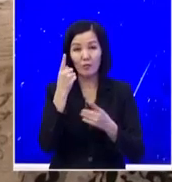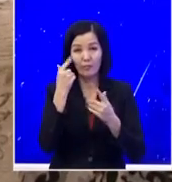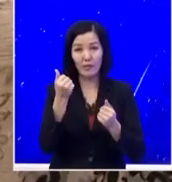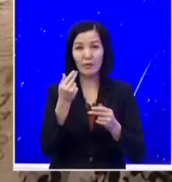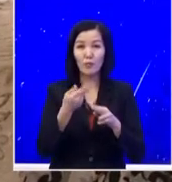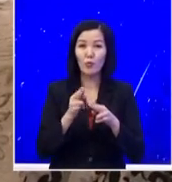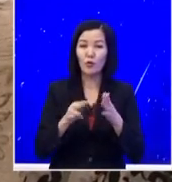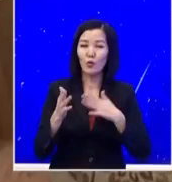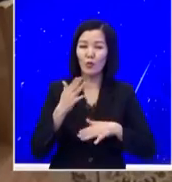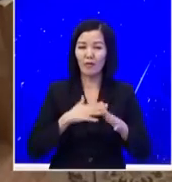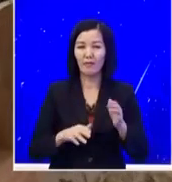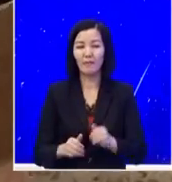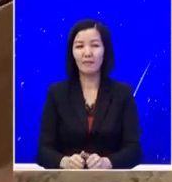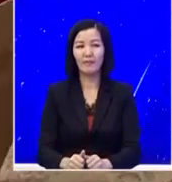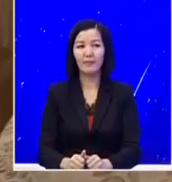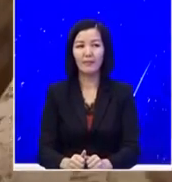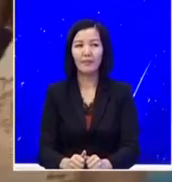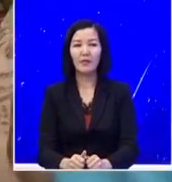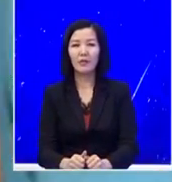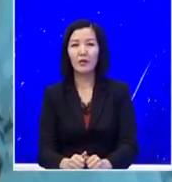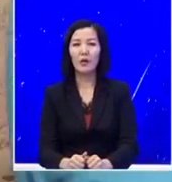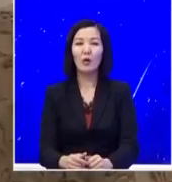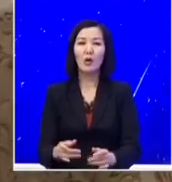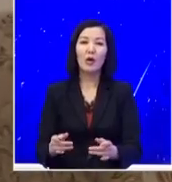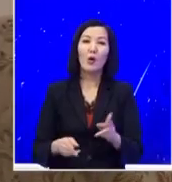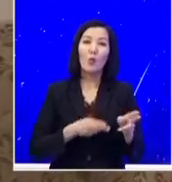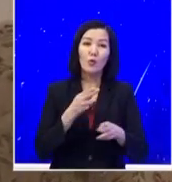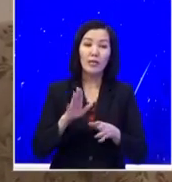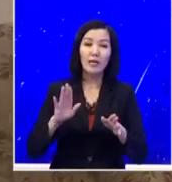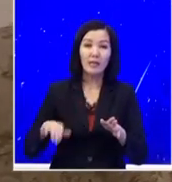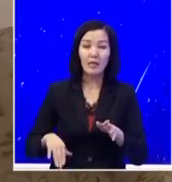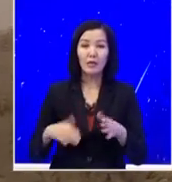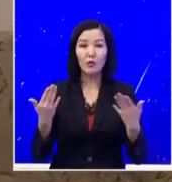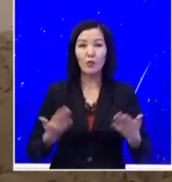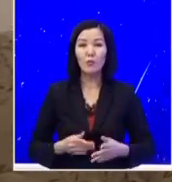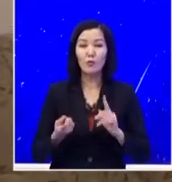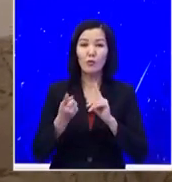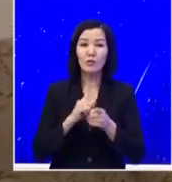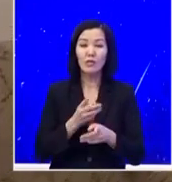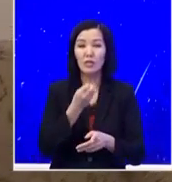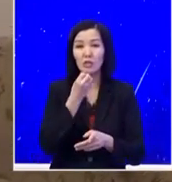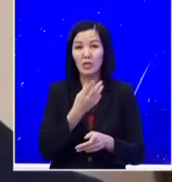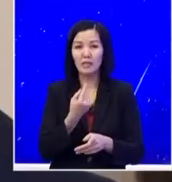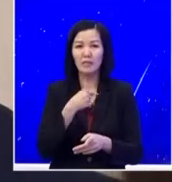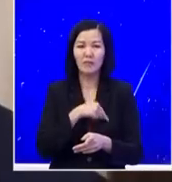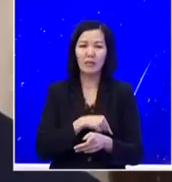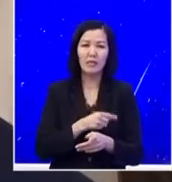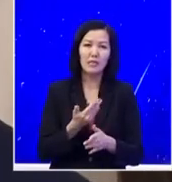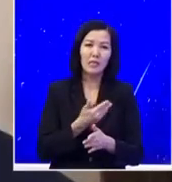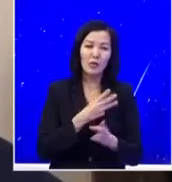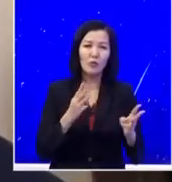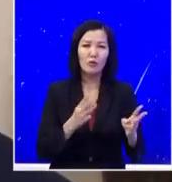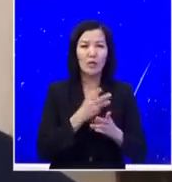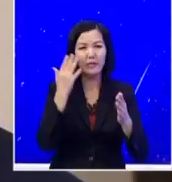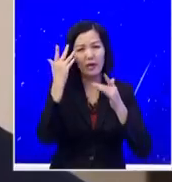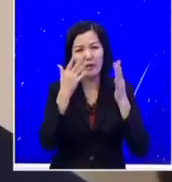Өте қуандық. Отадан кейінгі өмір Әйгерімді мүлде өзгертті. Жақсы жағына әрине талайғы тілеуі орындалып,